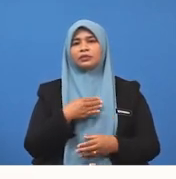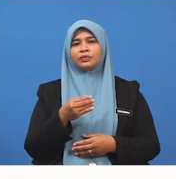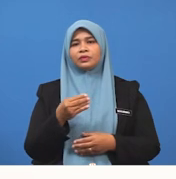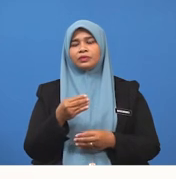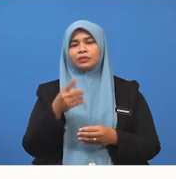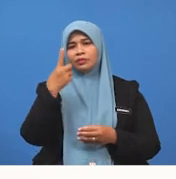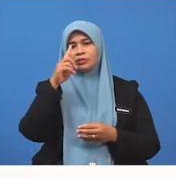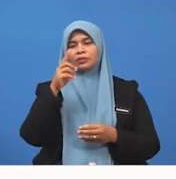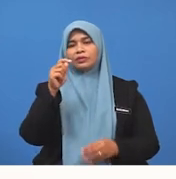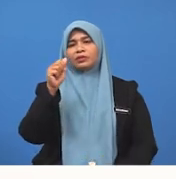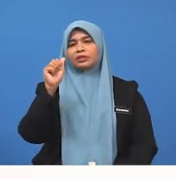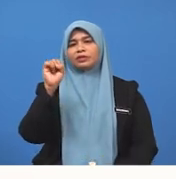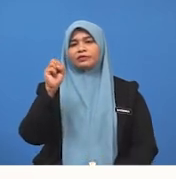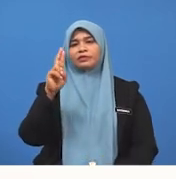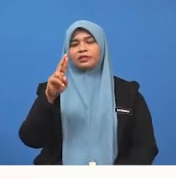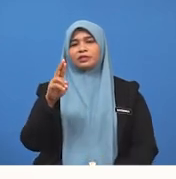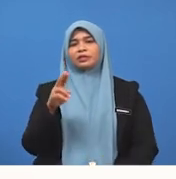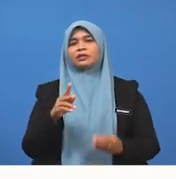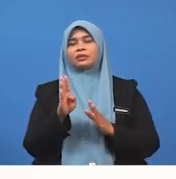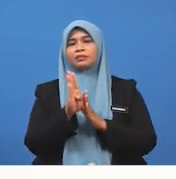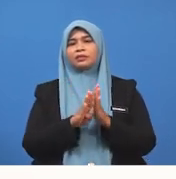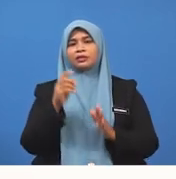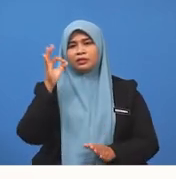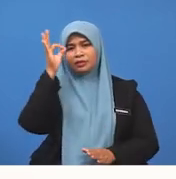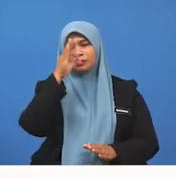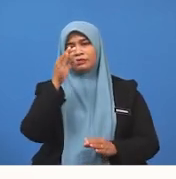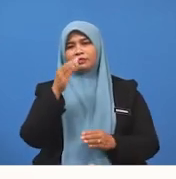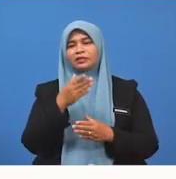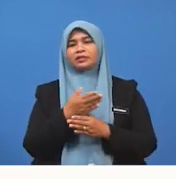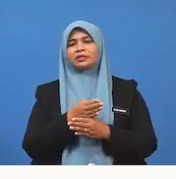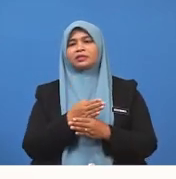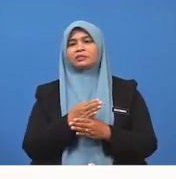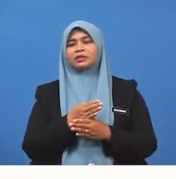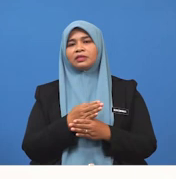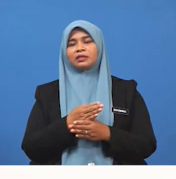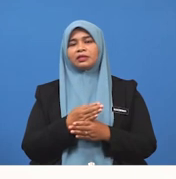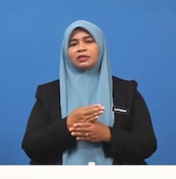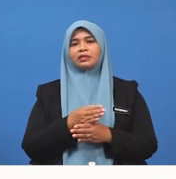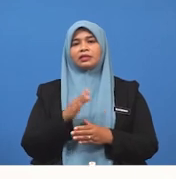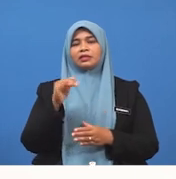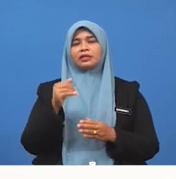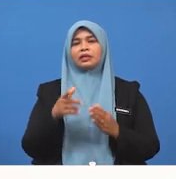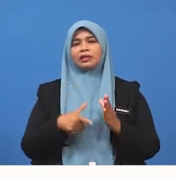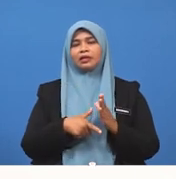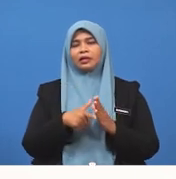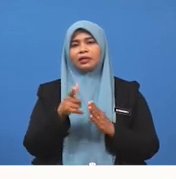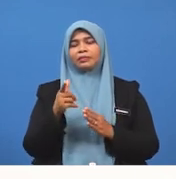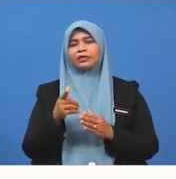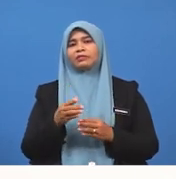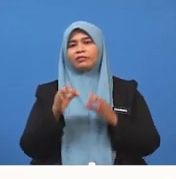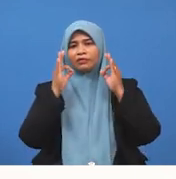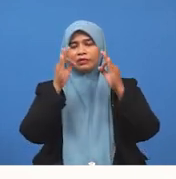pesisiran bersifat semase atau kontemporari yang lebih cenderung kepada